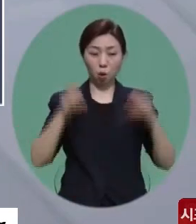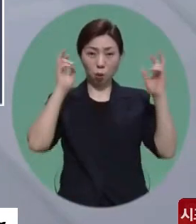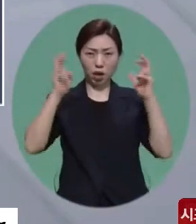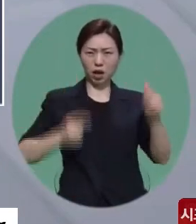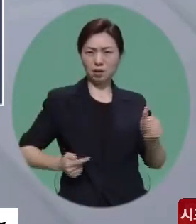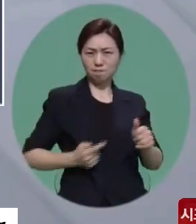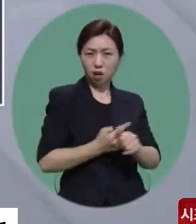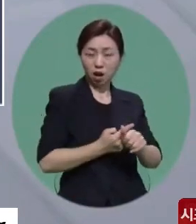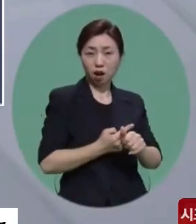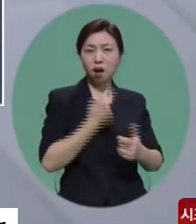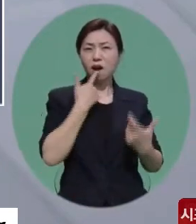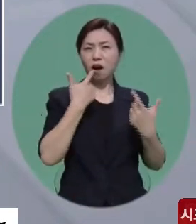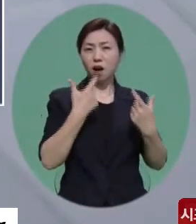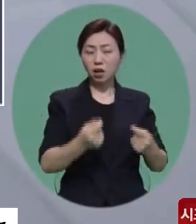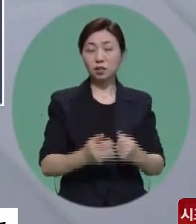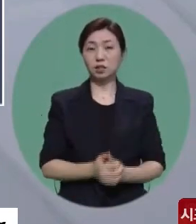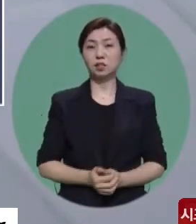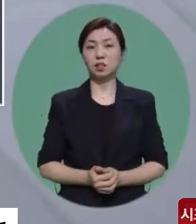강력한